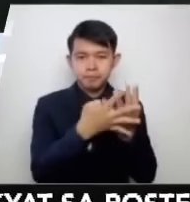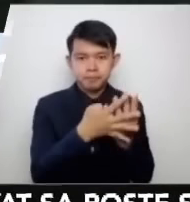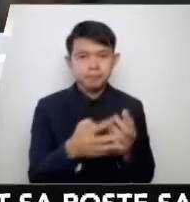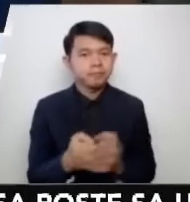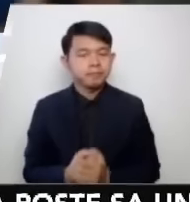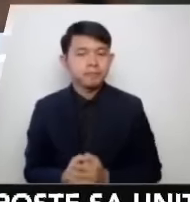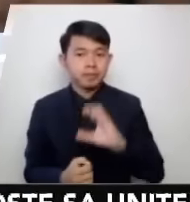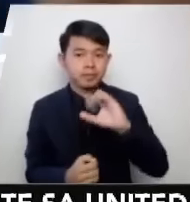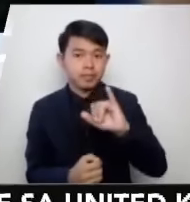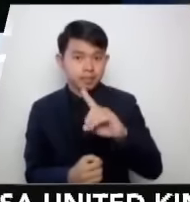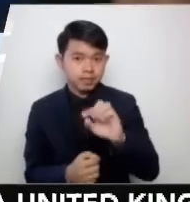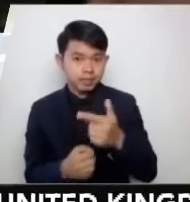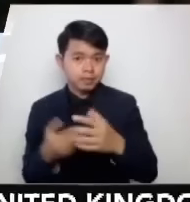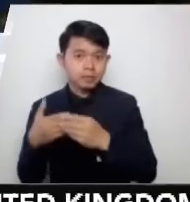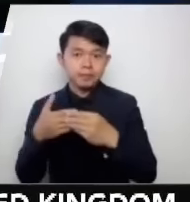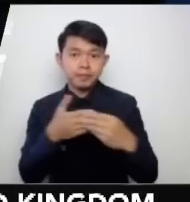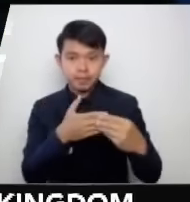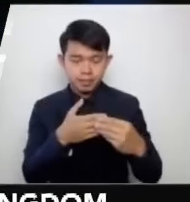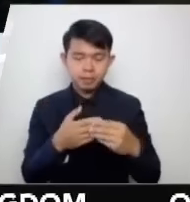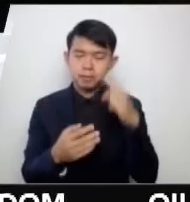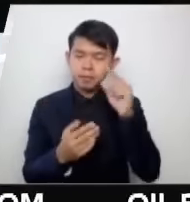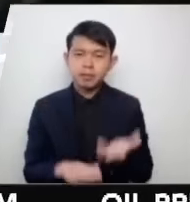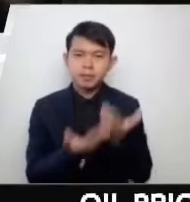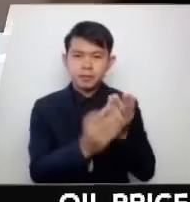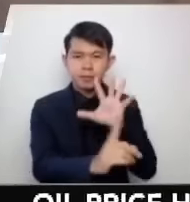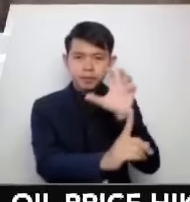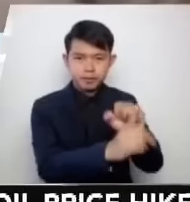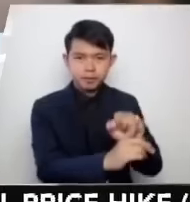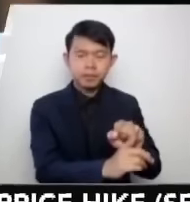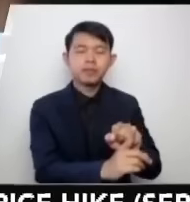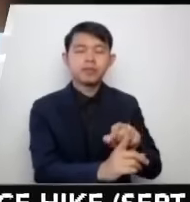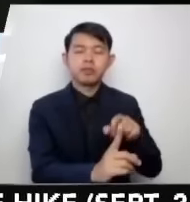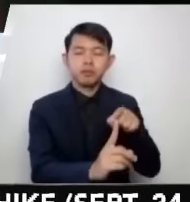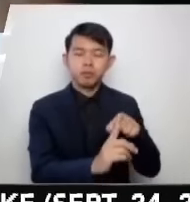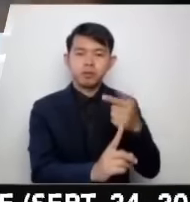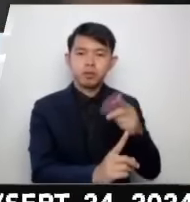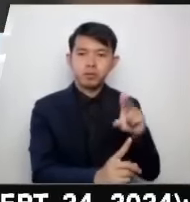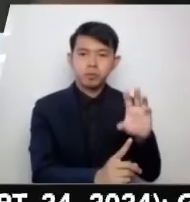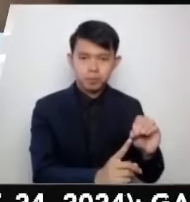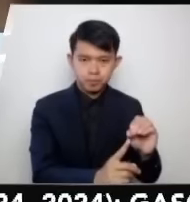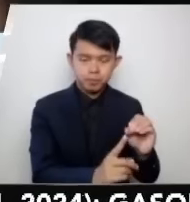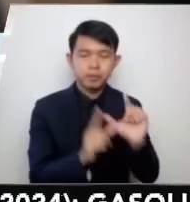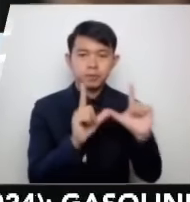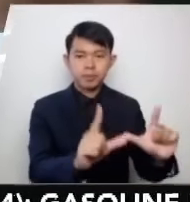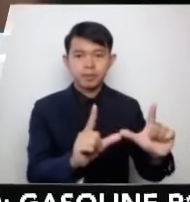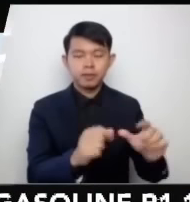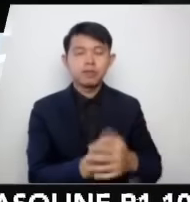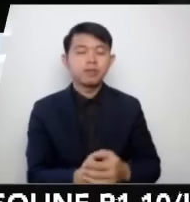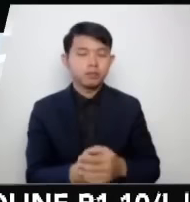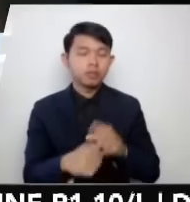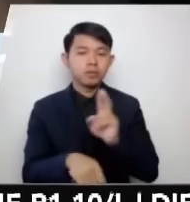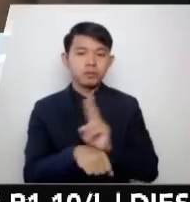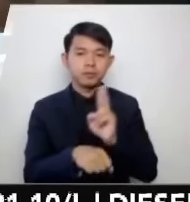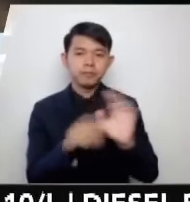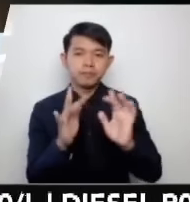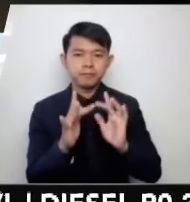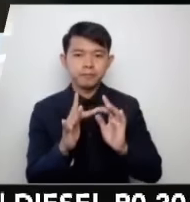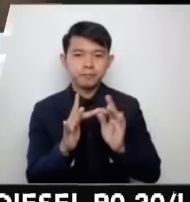para sa return of warrant sa kasong qualified human trafficking ni Go at ginawa ito sa pamamagitan ng online. Balik sa